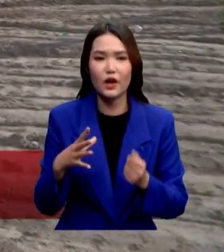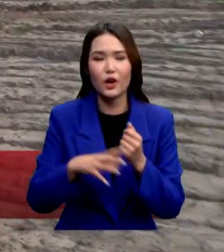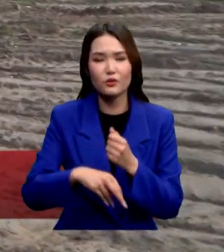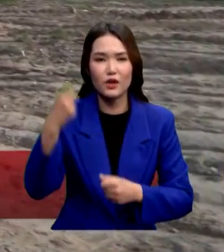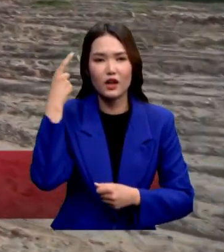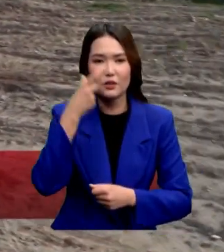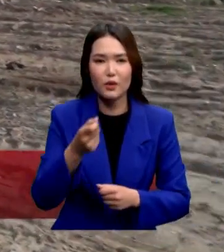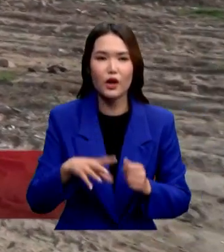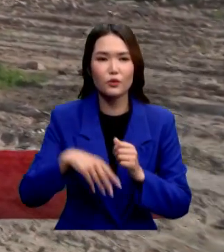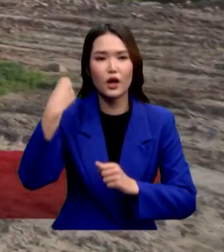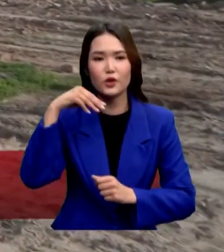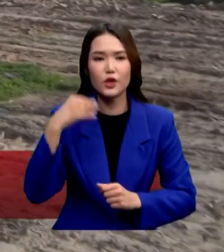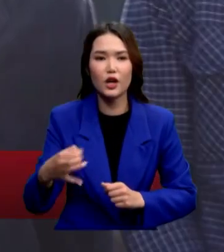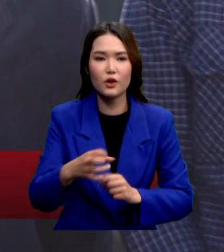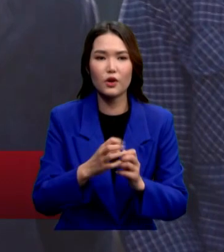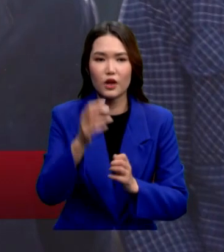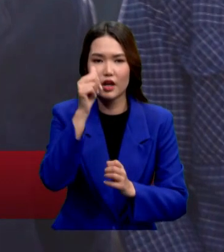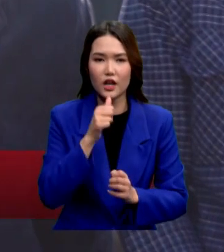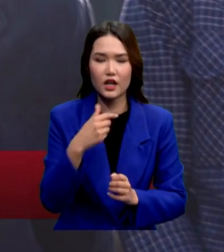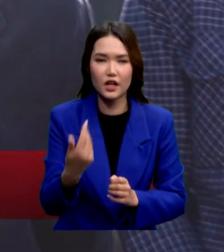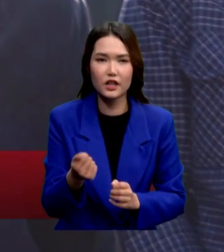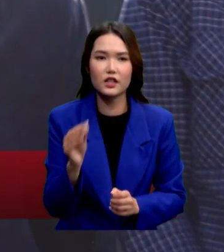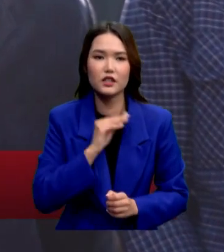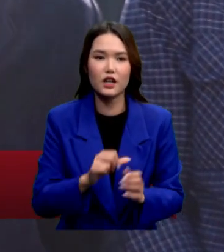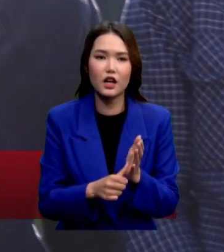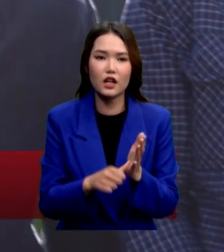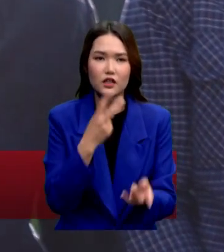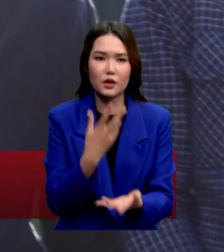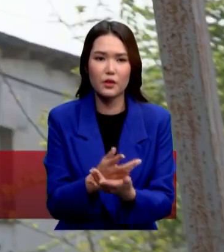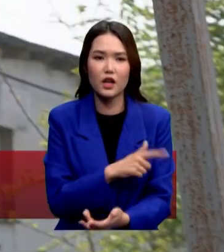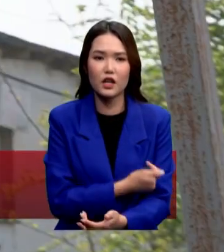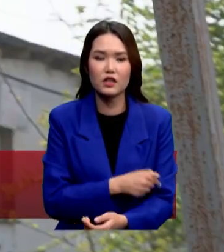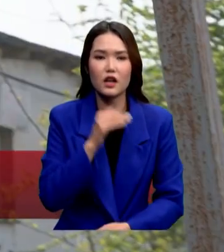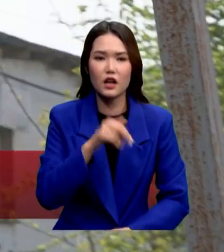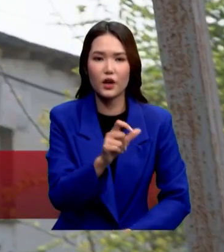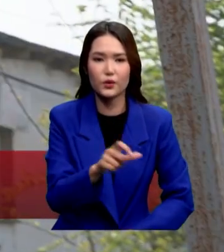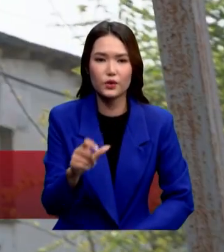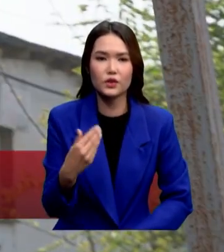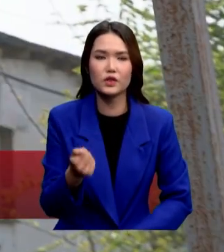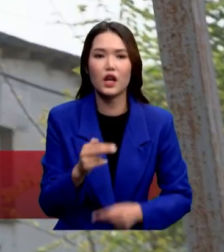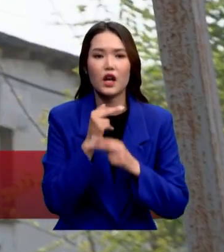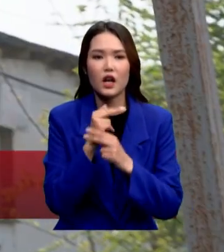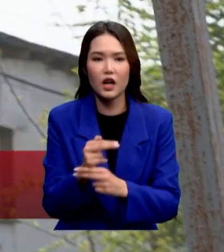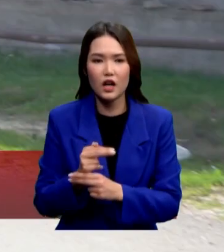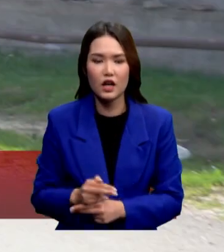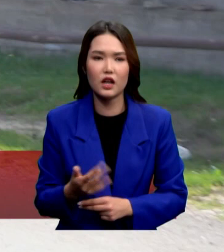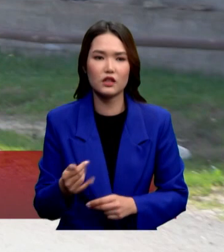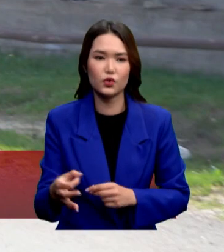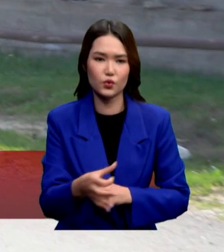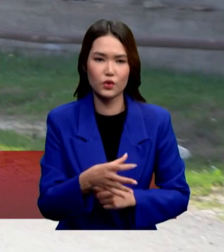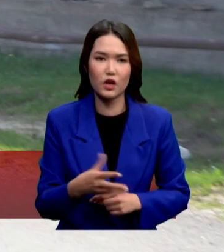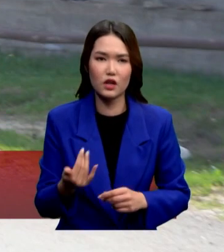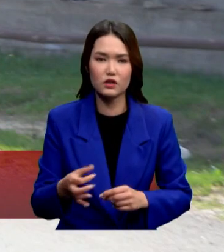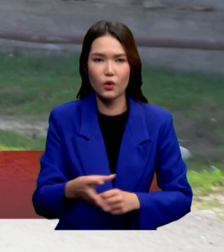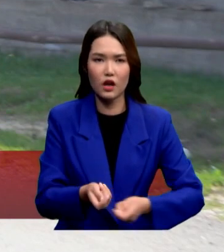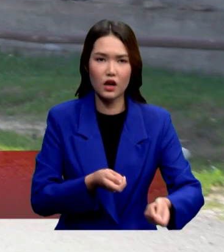мәліметке сүйенсек, Түркістан облысының 14 ауылында медициналық нысан атымен жоқ. Дәрігерсіз күн кешкен ауылдардың ең көбі Қазығұрт пен Сарыағаш ауданында.